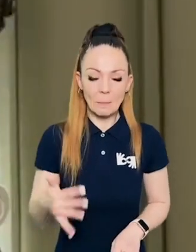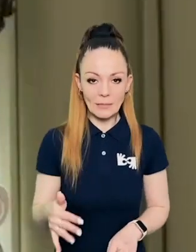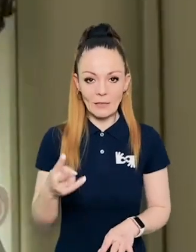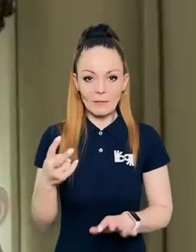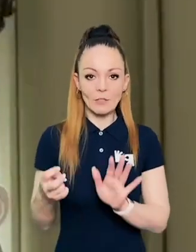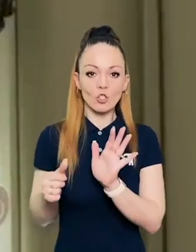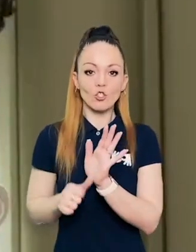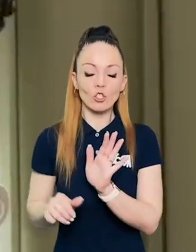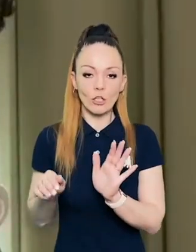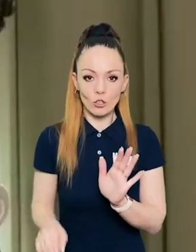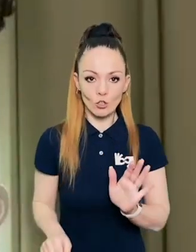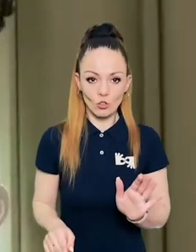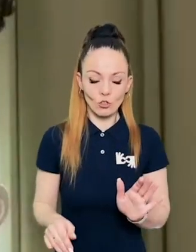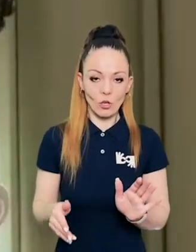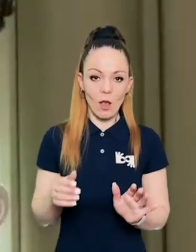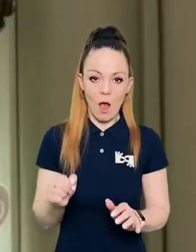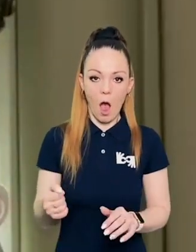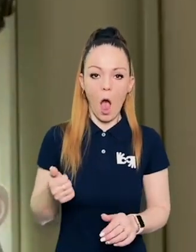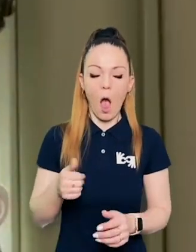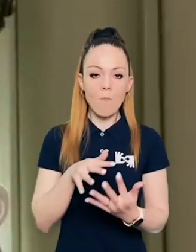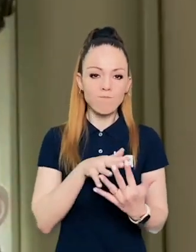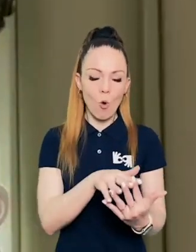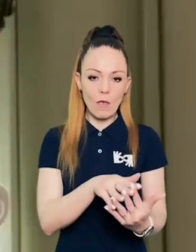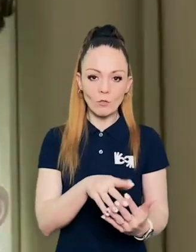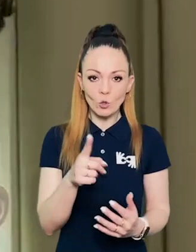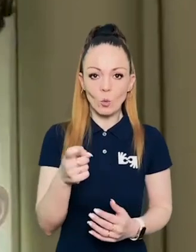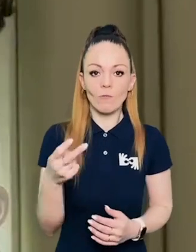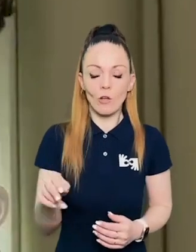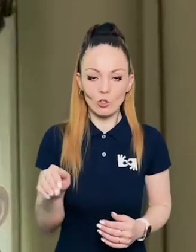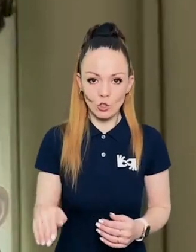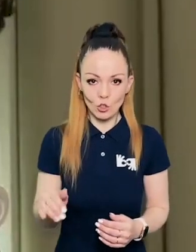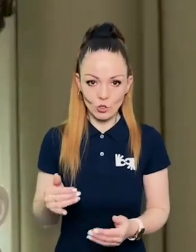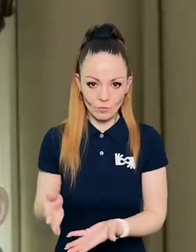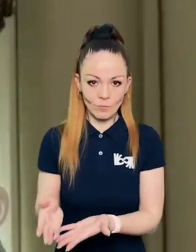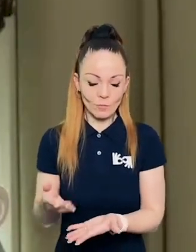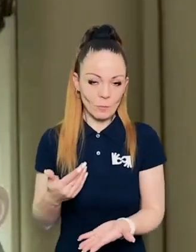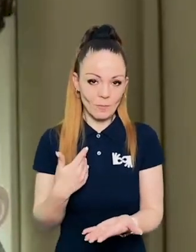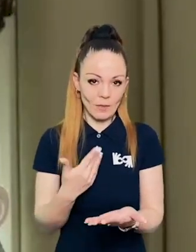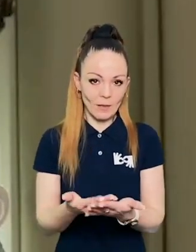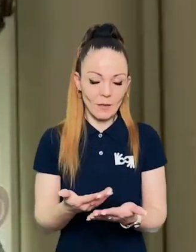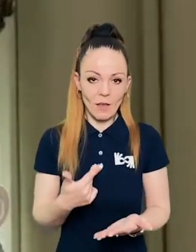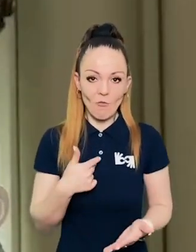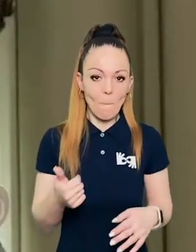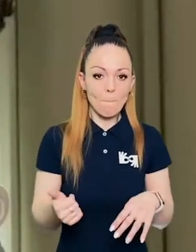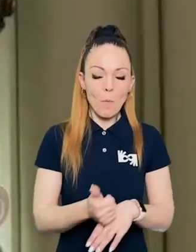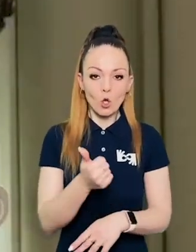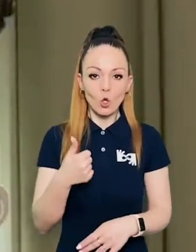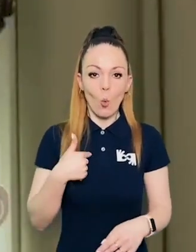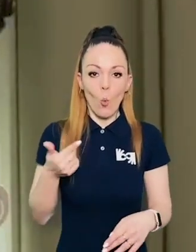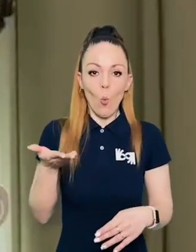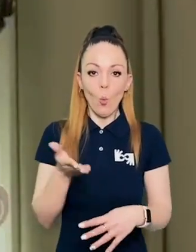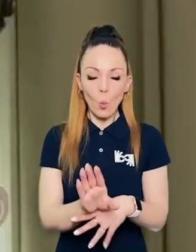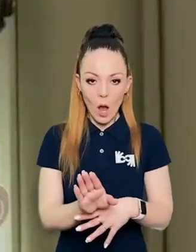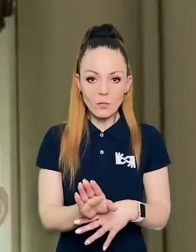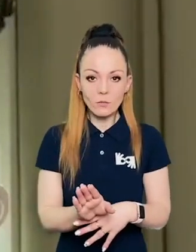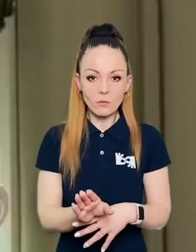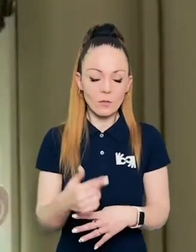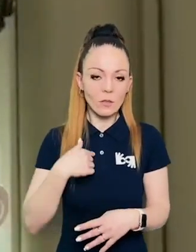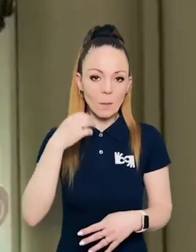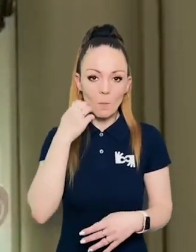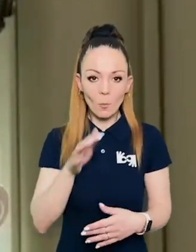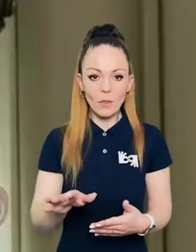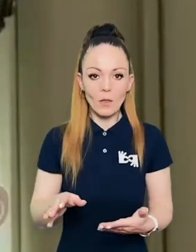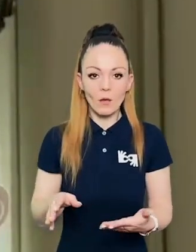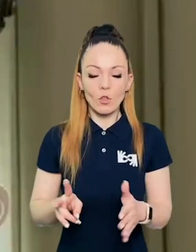не 250 тисяч, або 260 тисяч, а бойових там було 120 тисяч. Да? От я написав